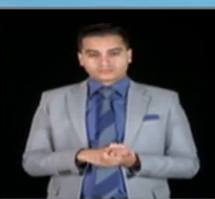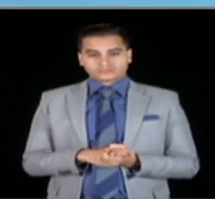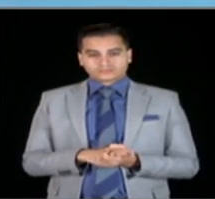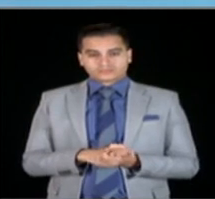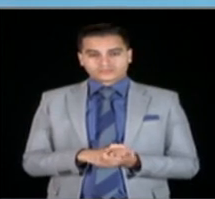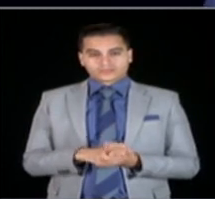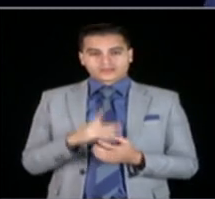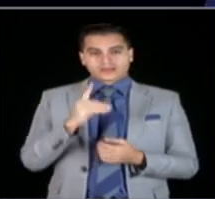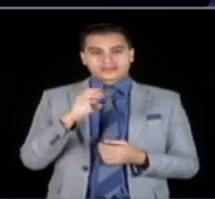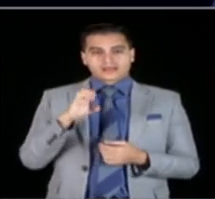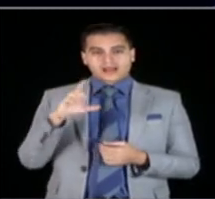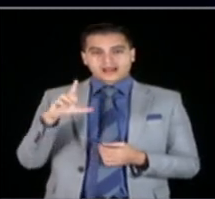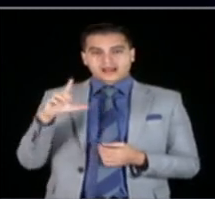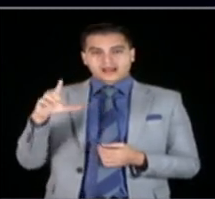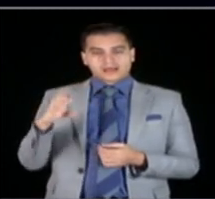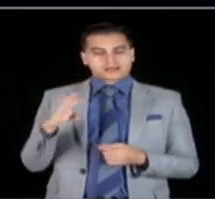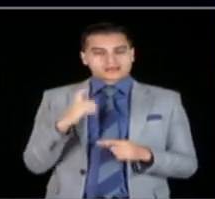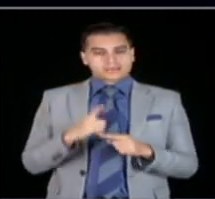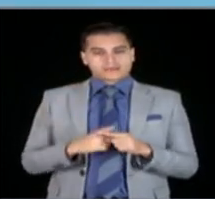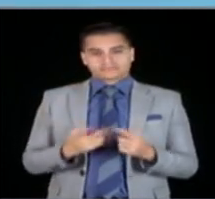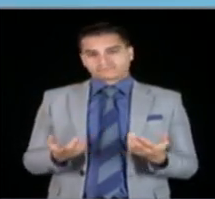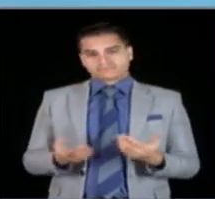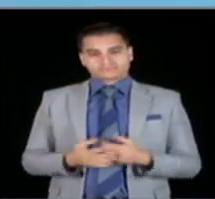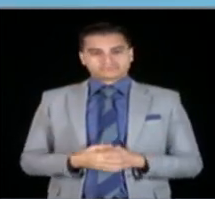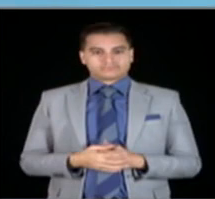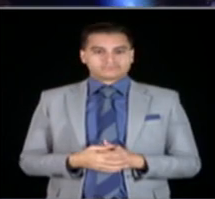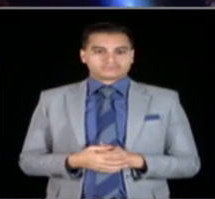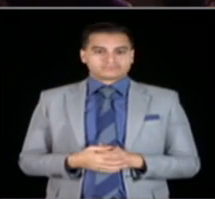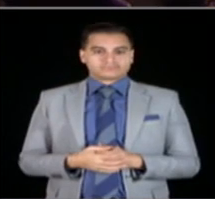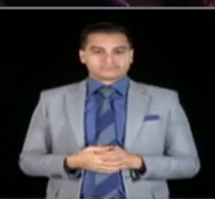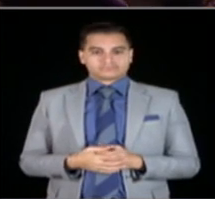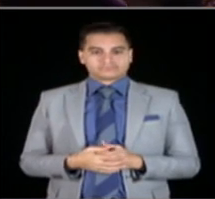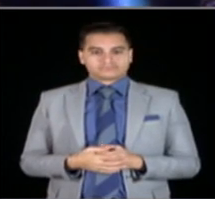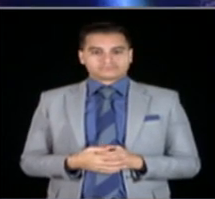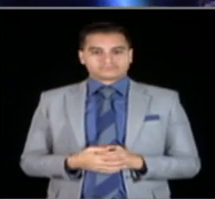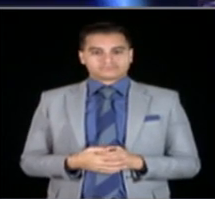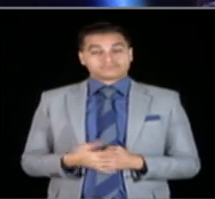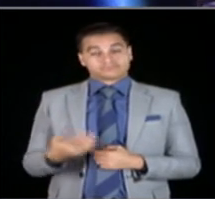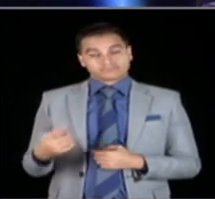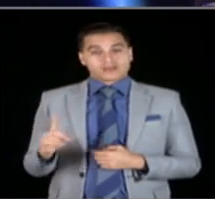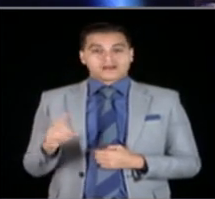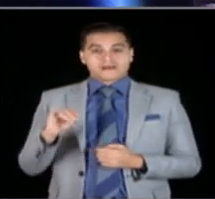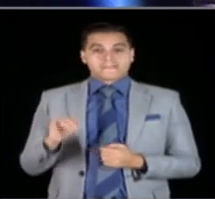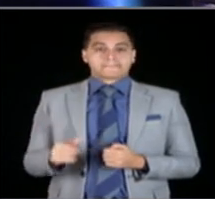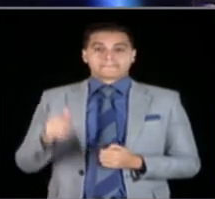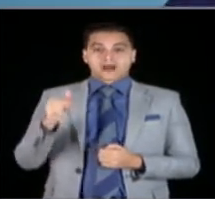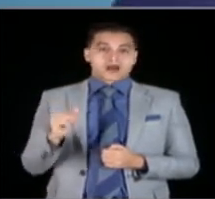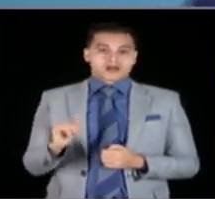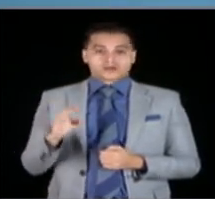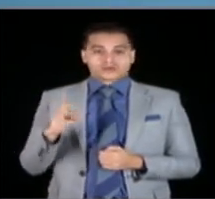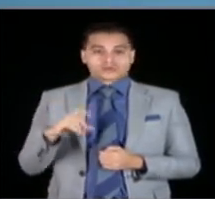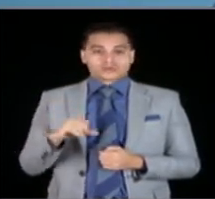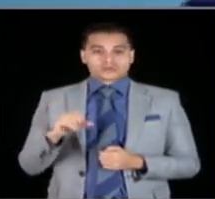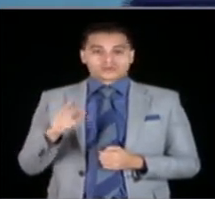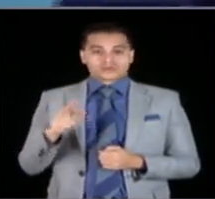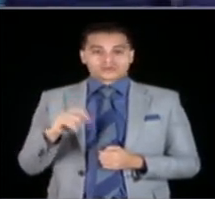ممكن دل. دل. إجابة خاطئة. مايكروسوفت. بالظبط كده. يا